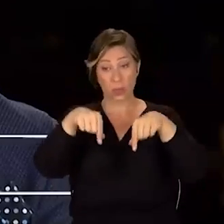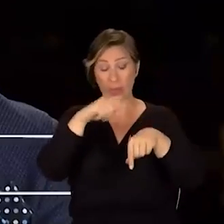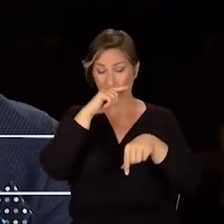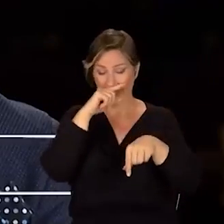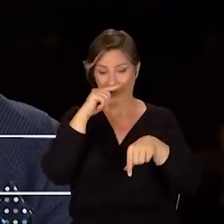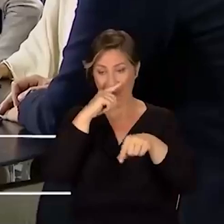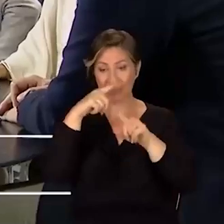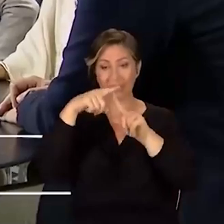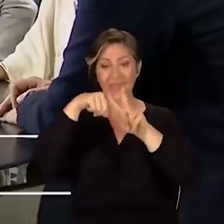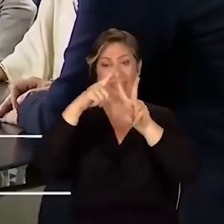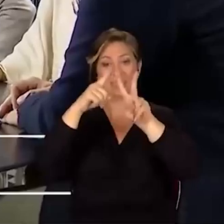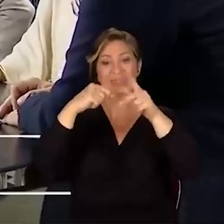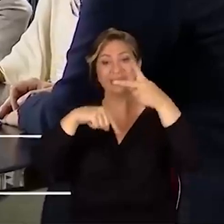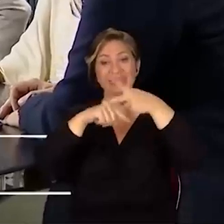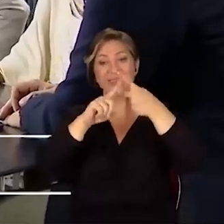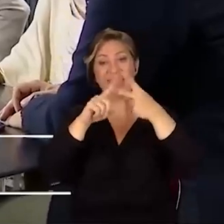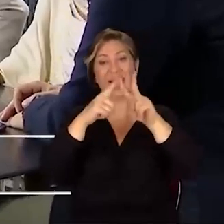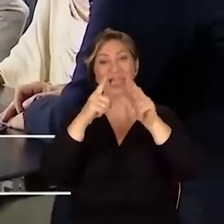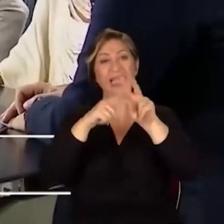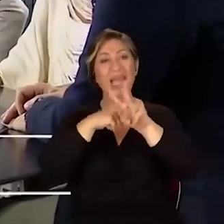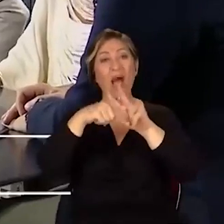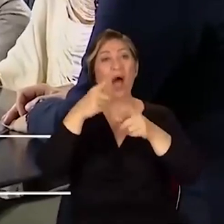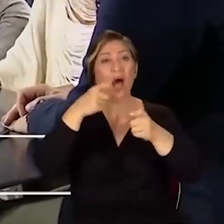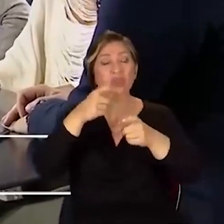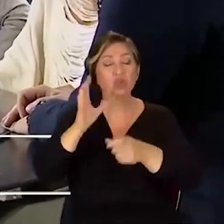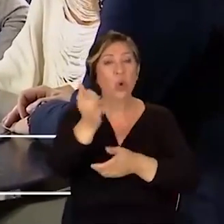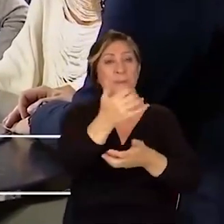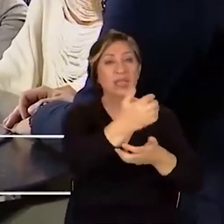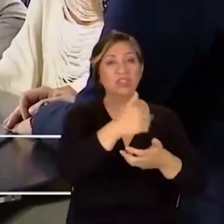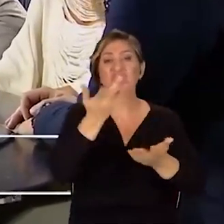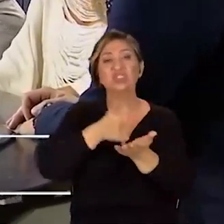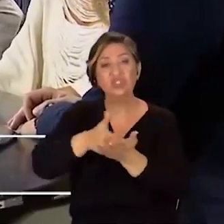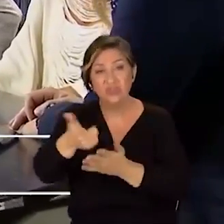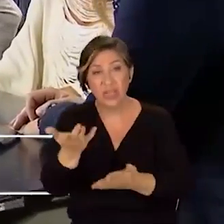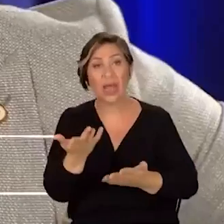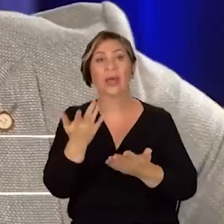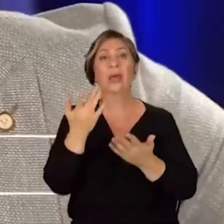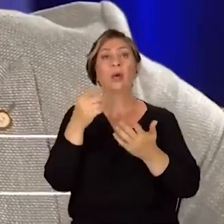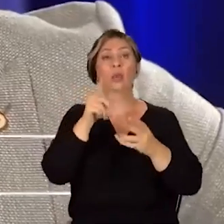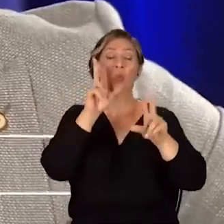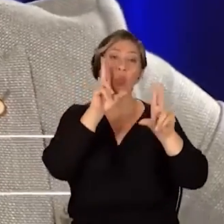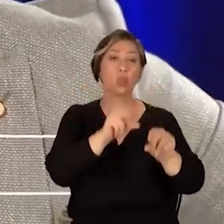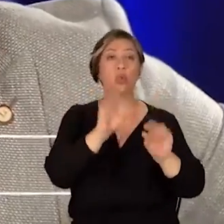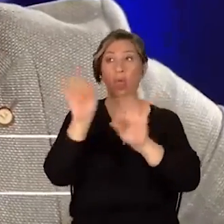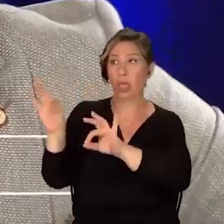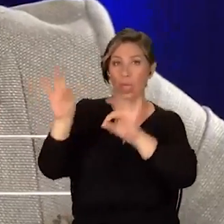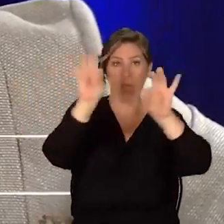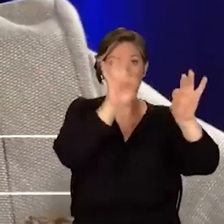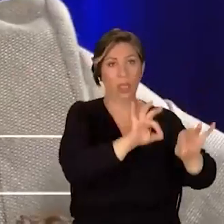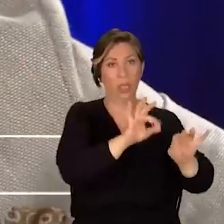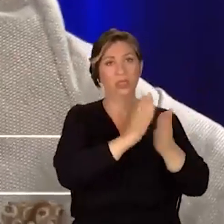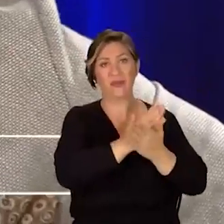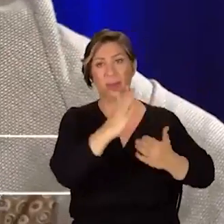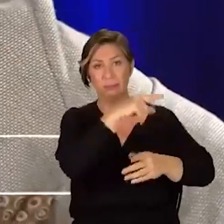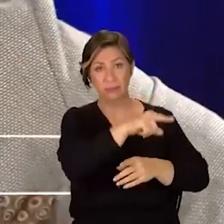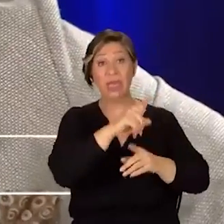mesela Tanzanya'daki mesela avcı toplayıcı topluluklar veyahut da çiftçiler bunlardaki uyku stilini onlar da devam ettiriyorlarmış.